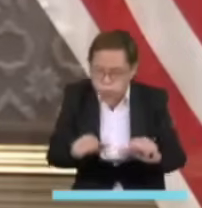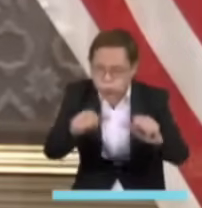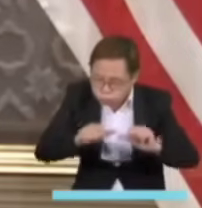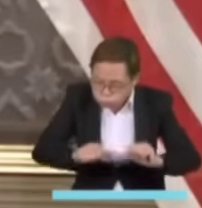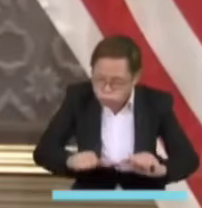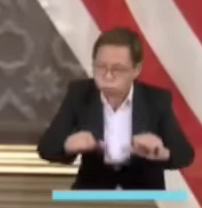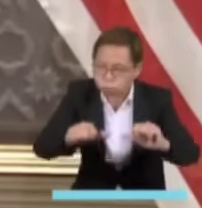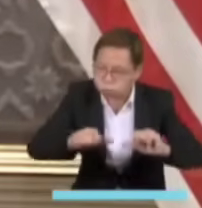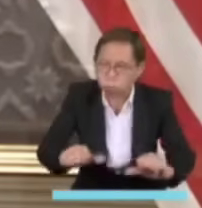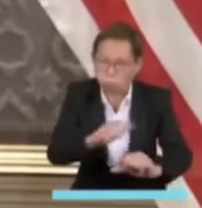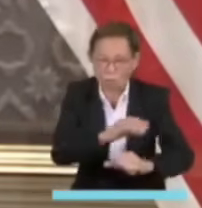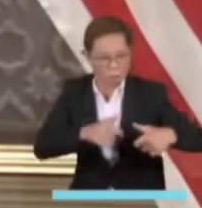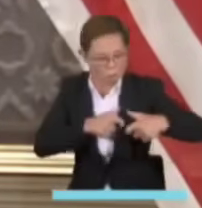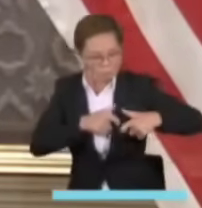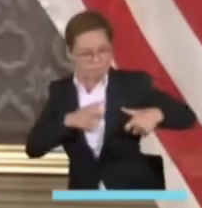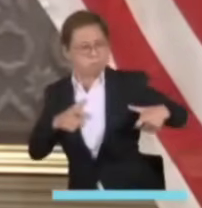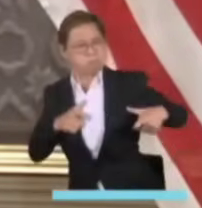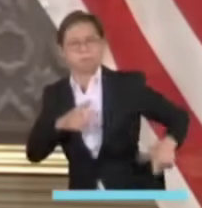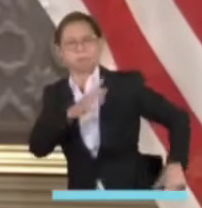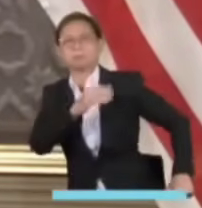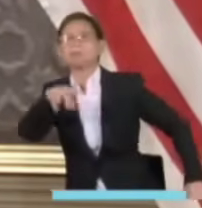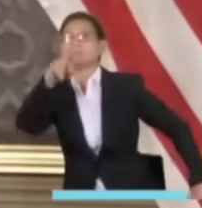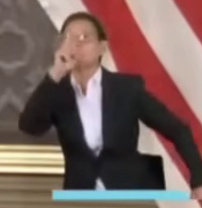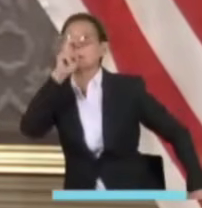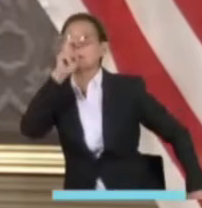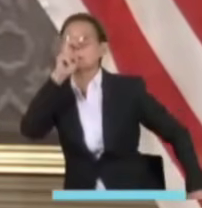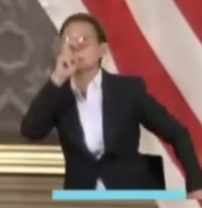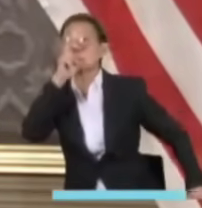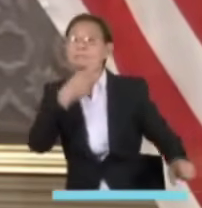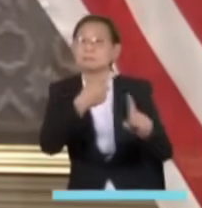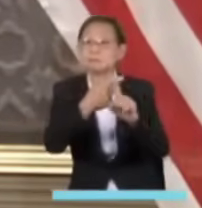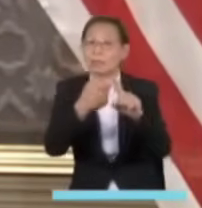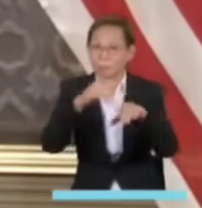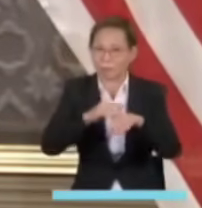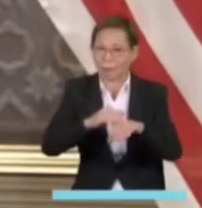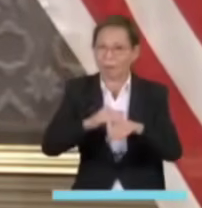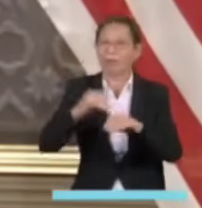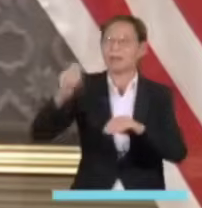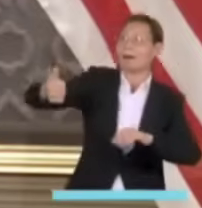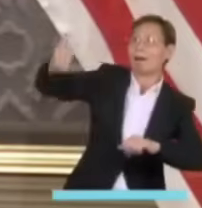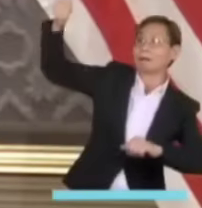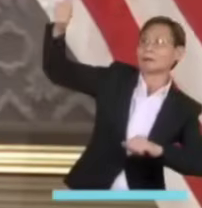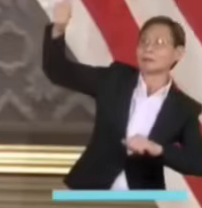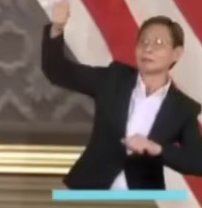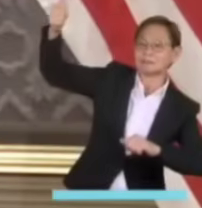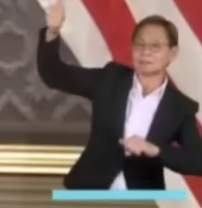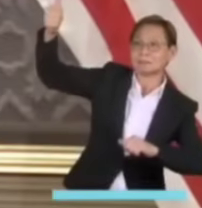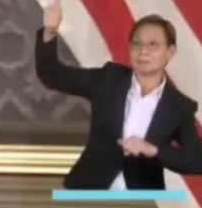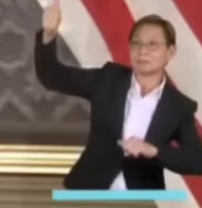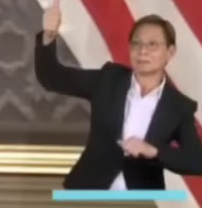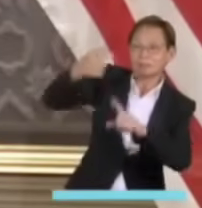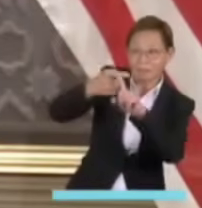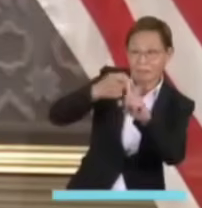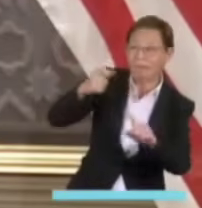konsisten, berani dan tegas dari peringkat tertinggi